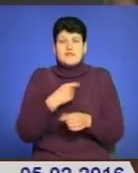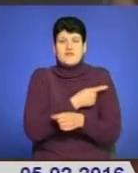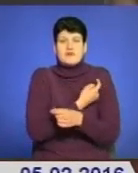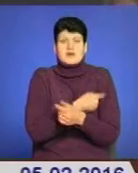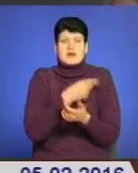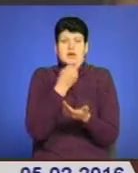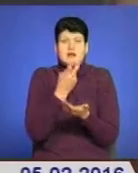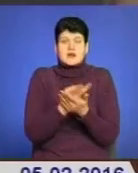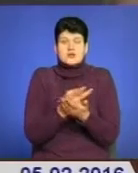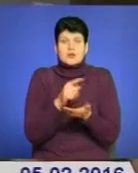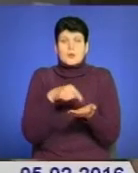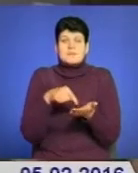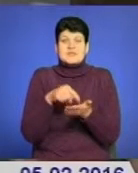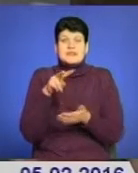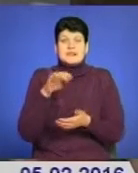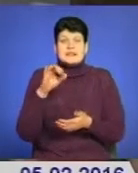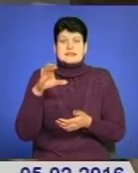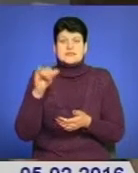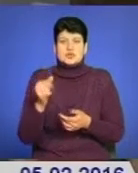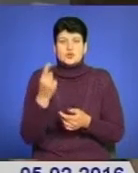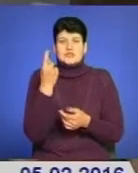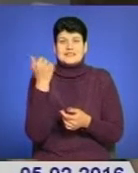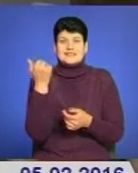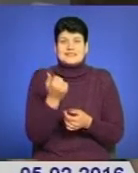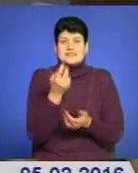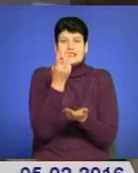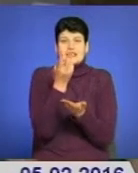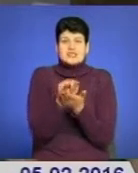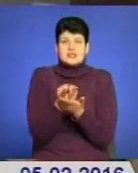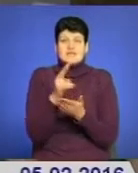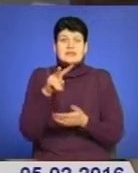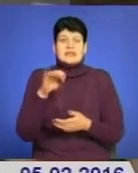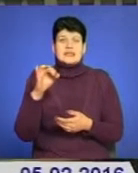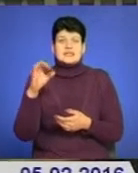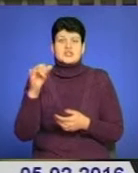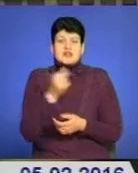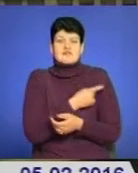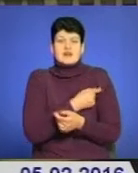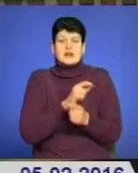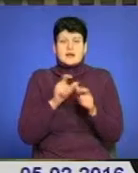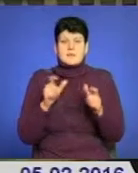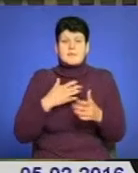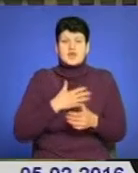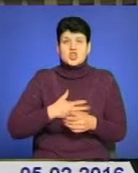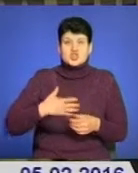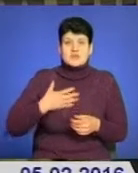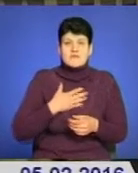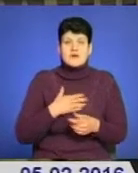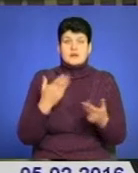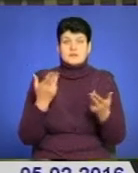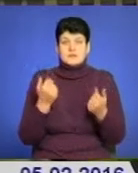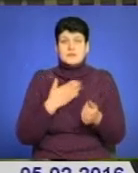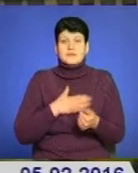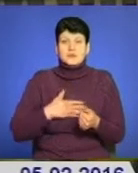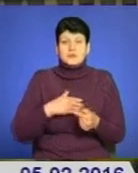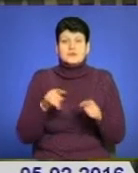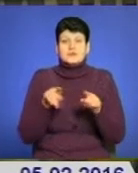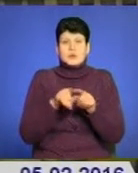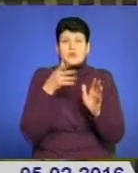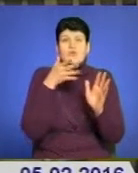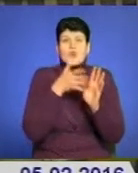міста Лисичанська. Я майже тиждень пролежав в Лисичанську, в лікарні. Переживала, звичайно, що переживала, але і так само